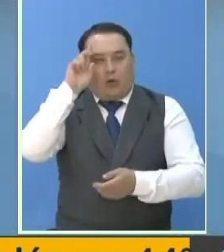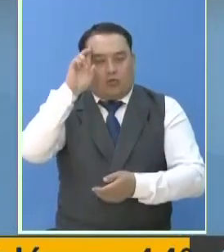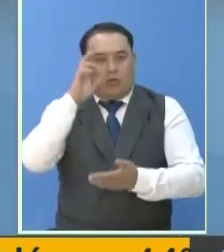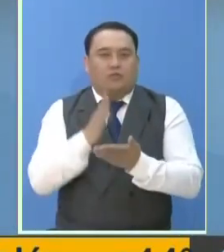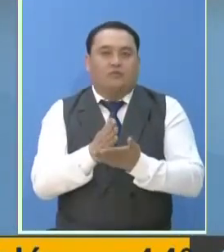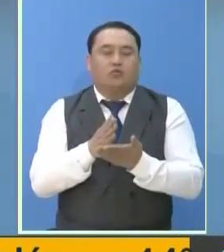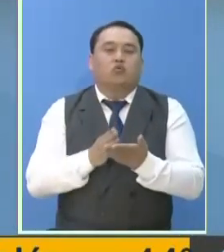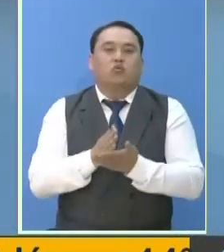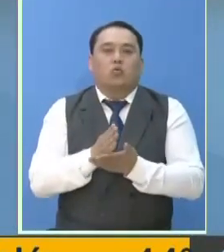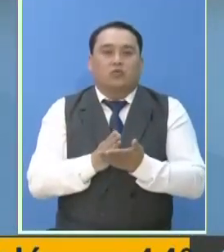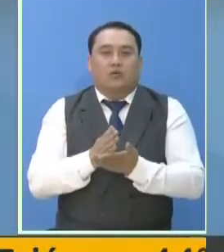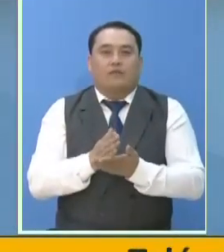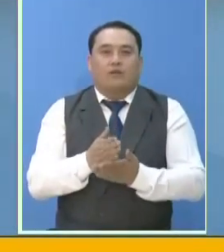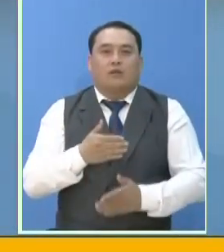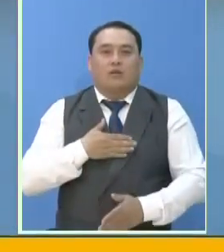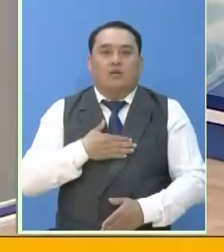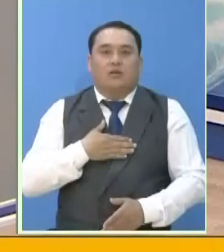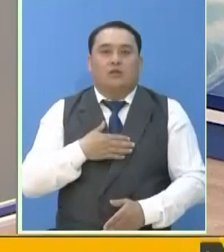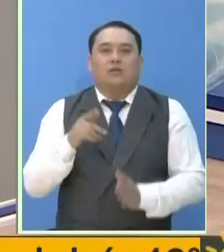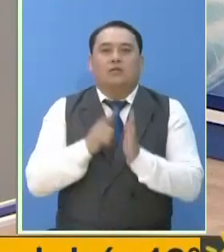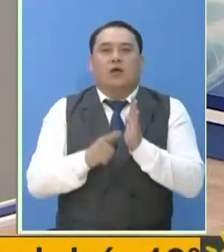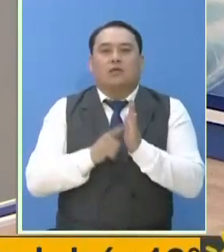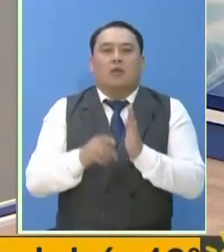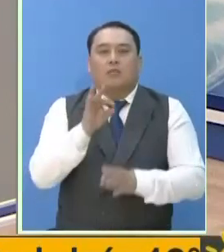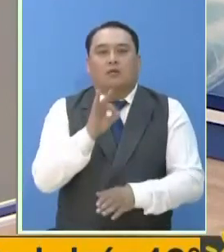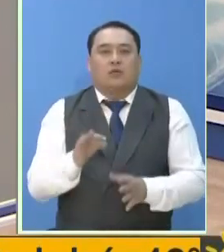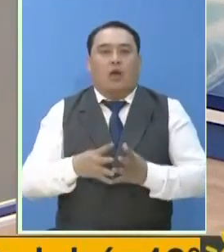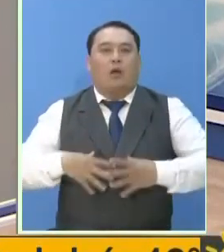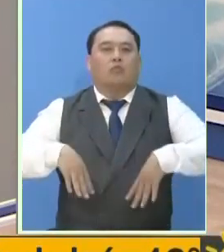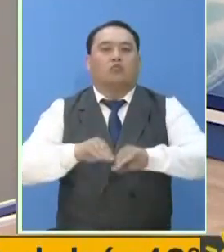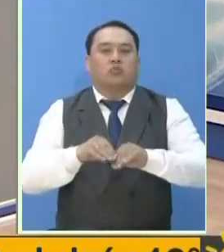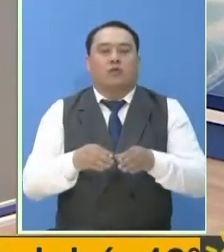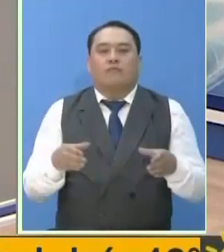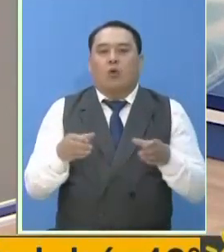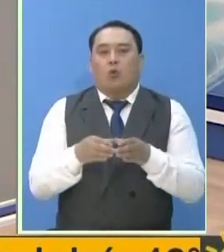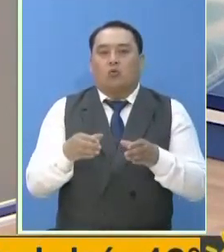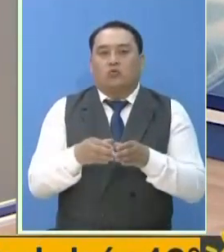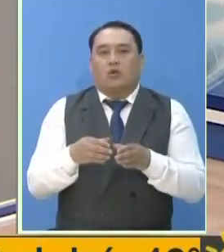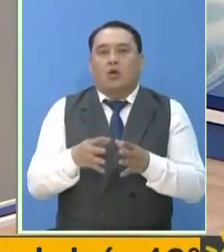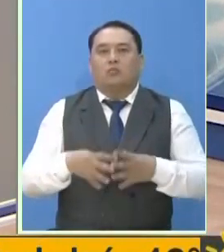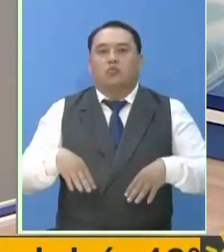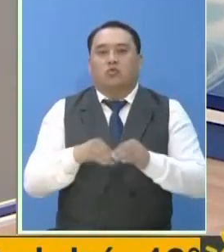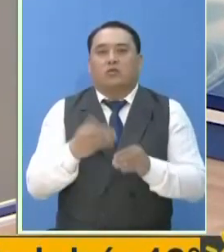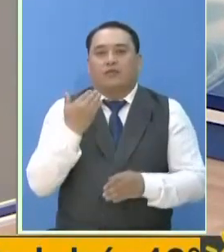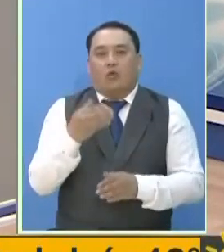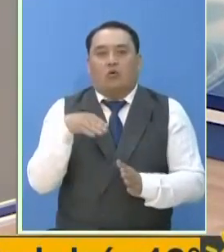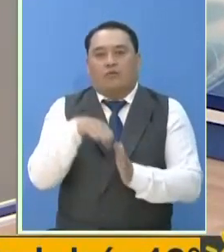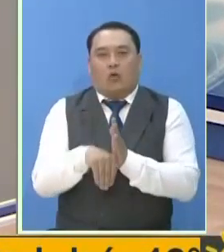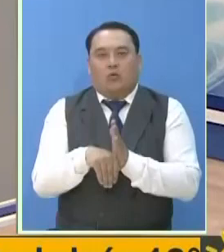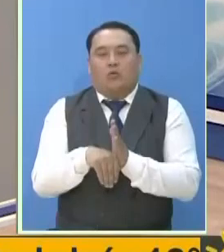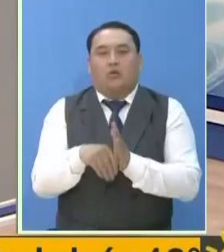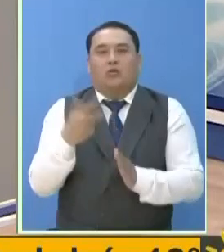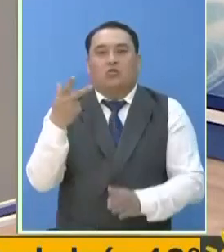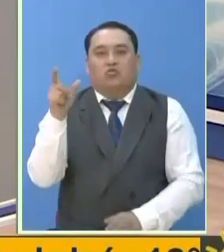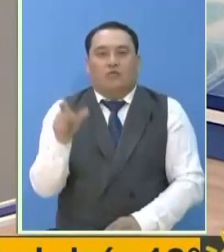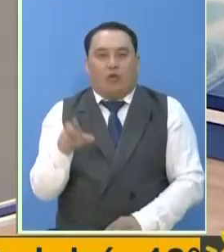служащих. Там 70% нашего Совета по этике состоит из общественников. Там только всего 3